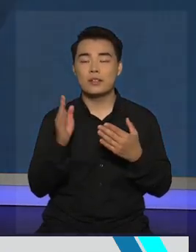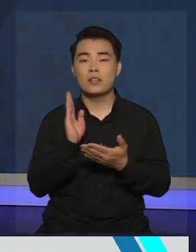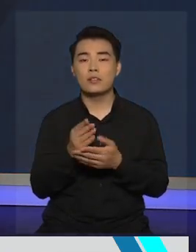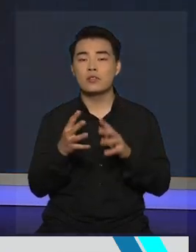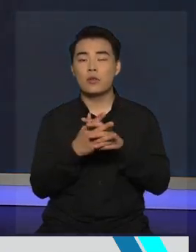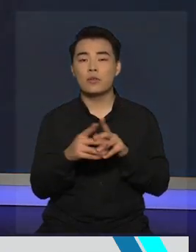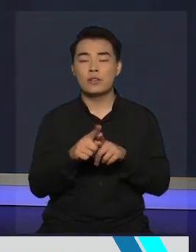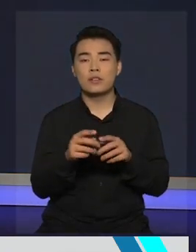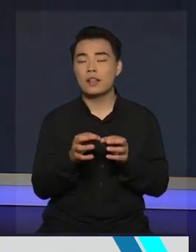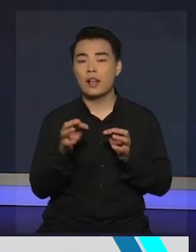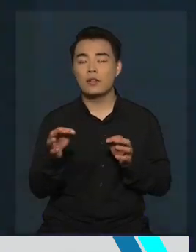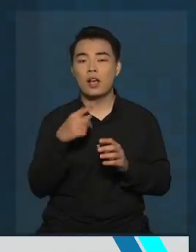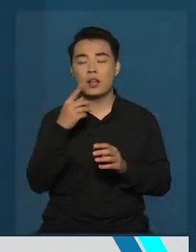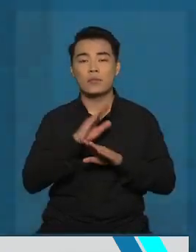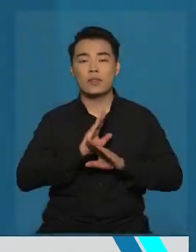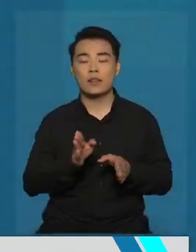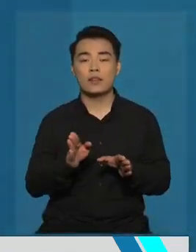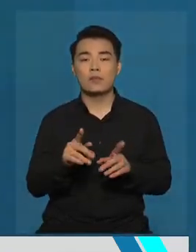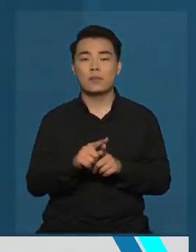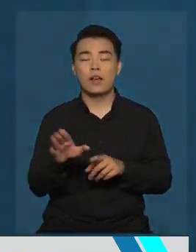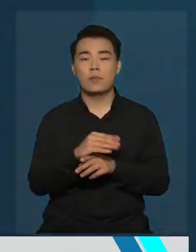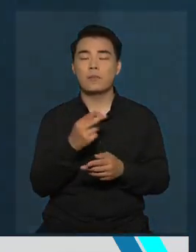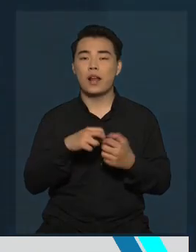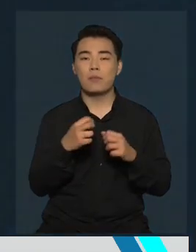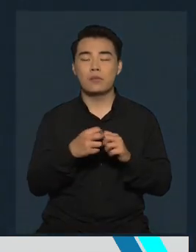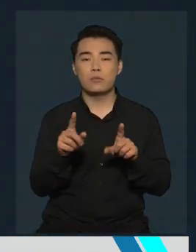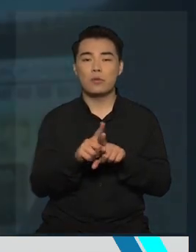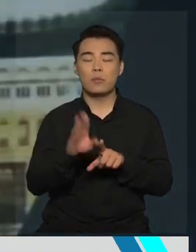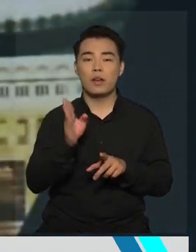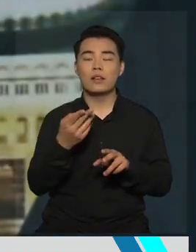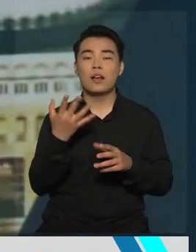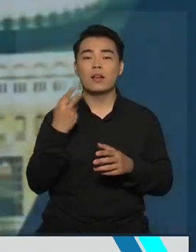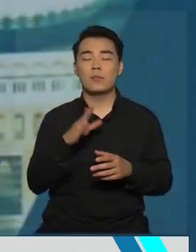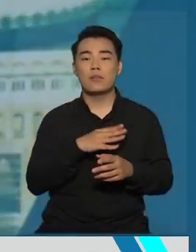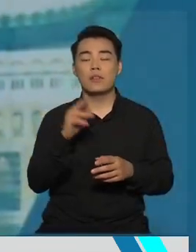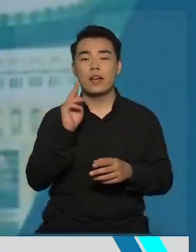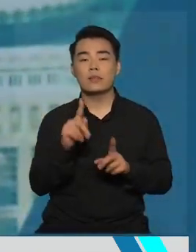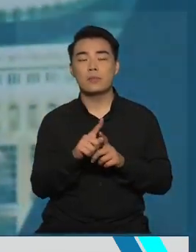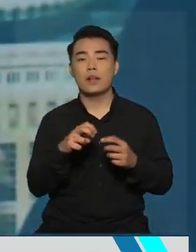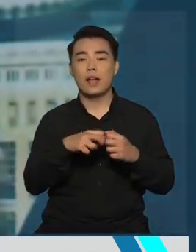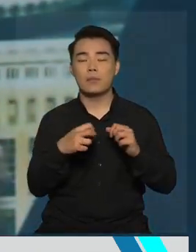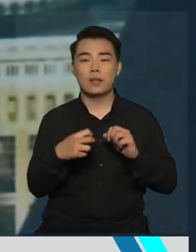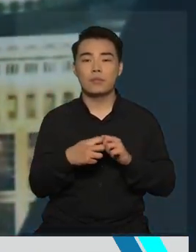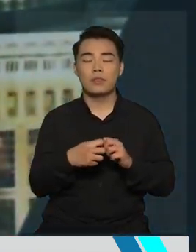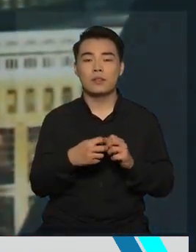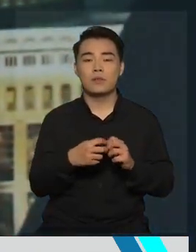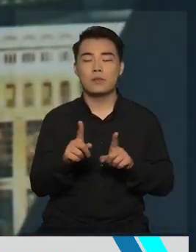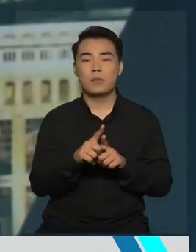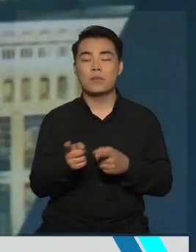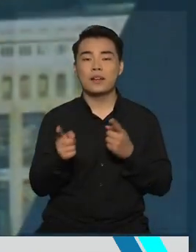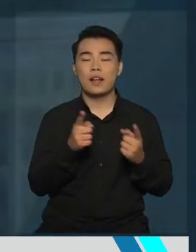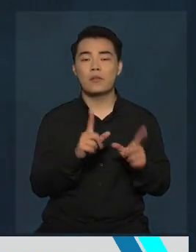которые далеко не приграничны, но у них в целом аналогичные проблемы, просто там вот нет этого влияния, значит, нет такой